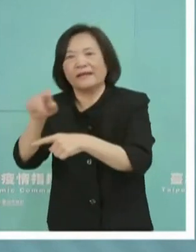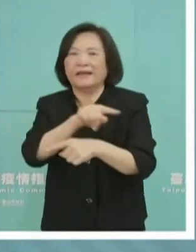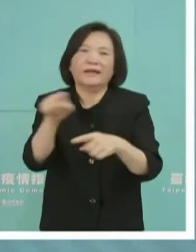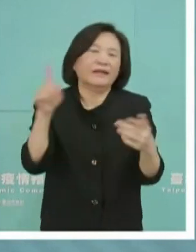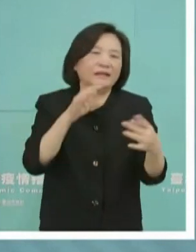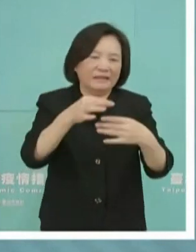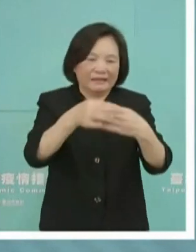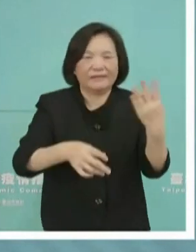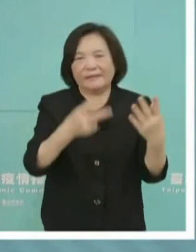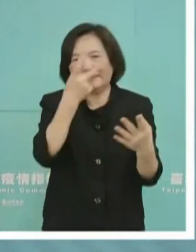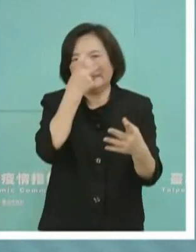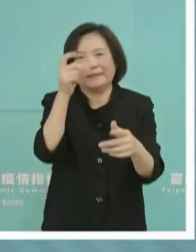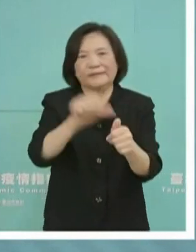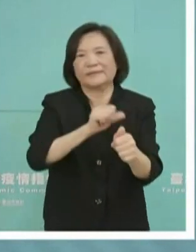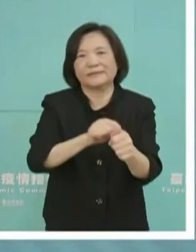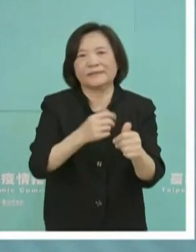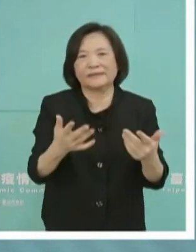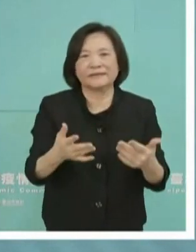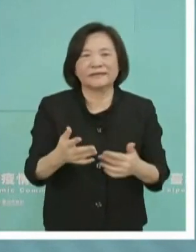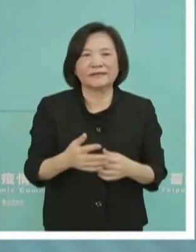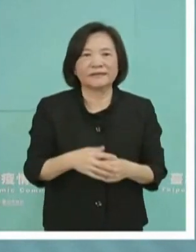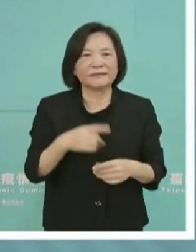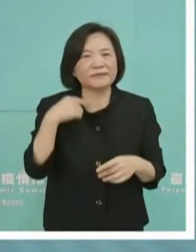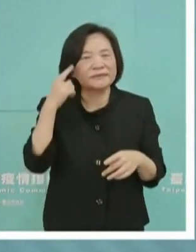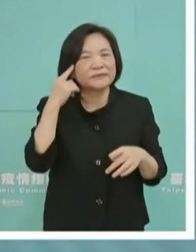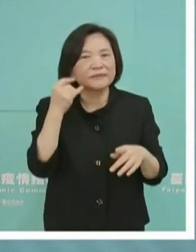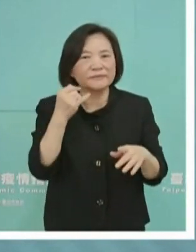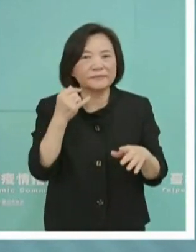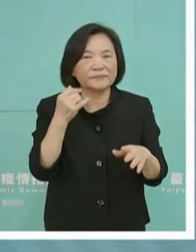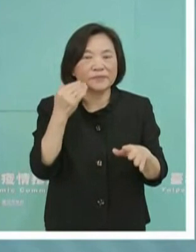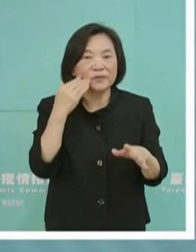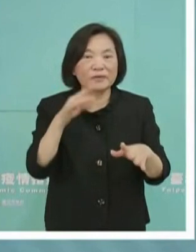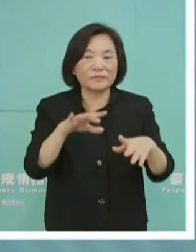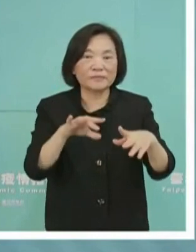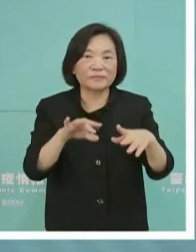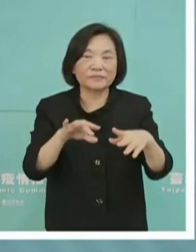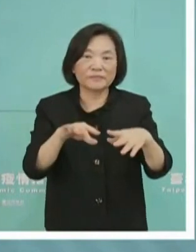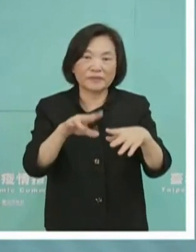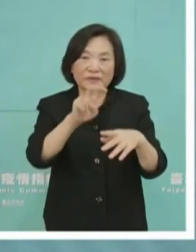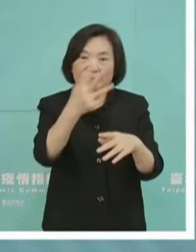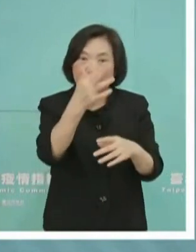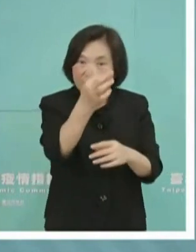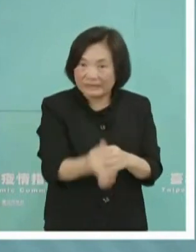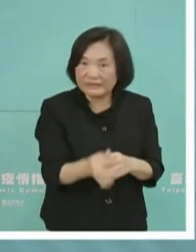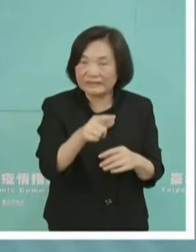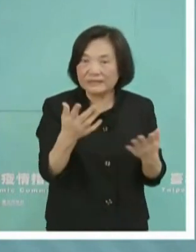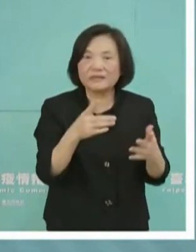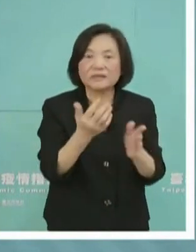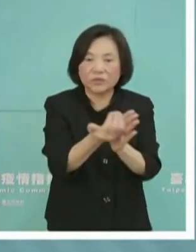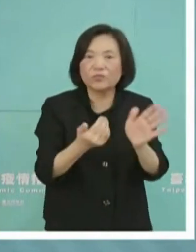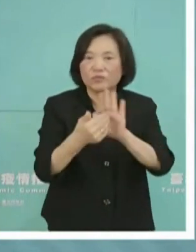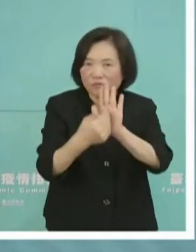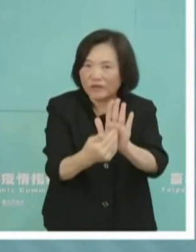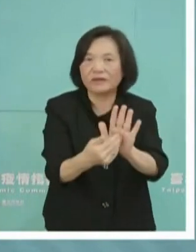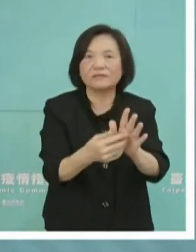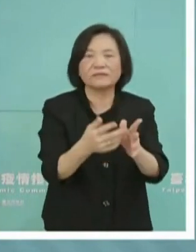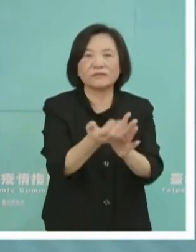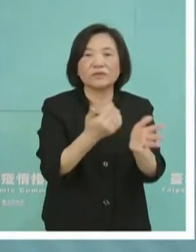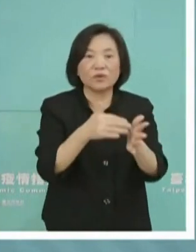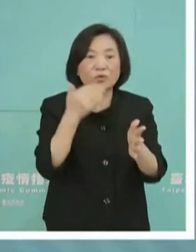制度很死，你知道，很死板的。所以关于这28亿的预算，基本上它是一个预防性的预算，